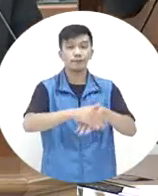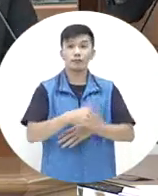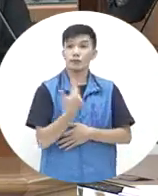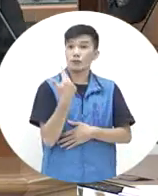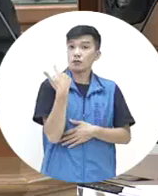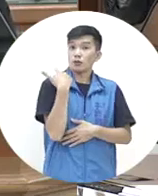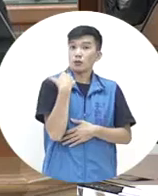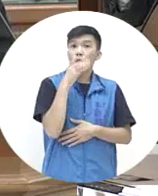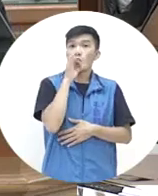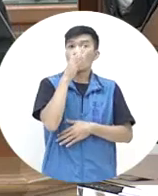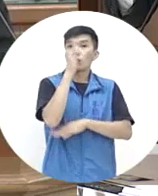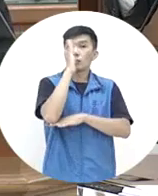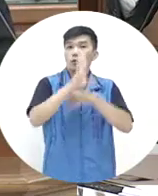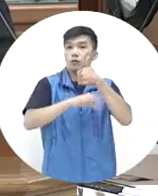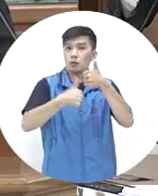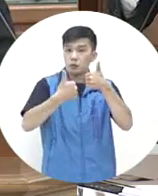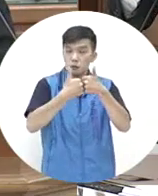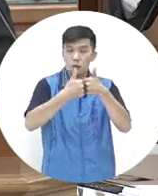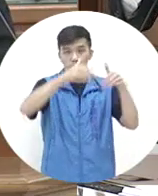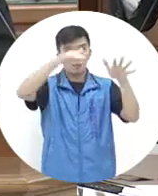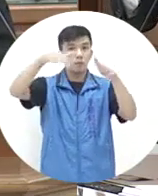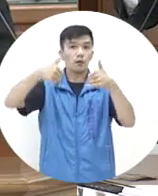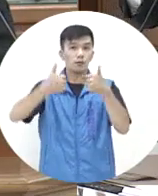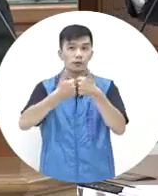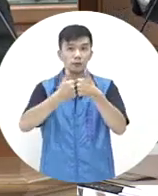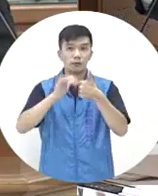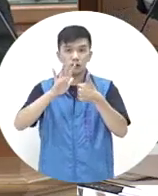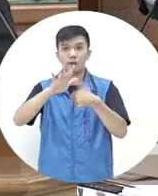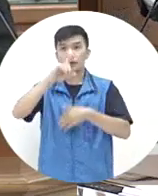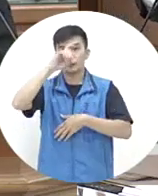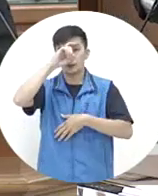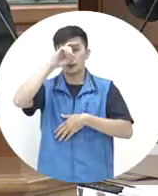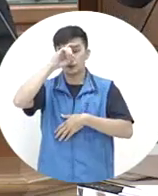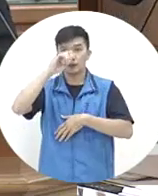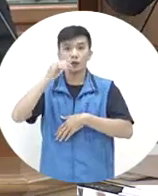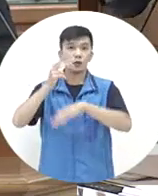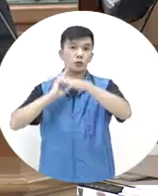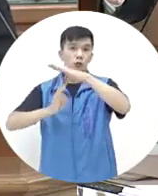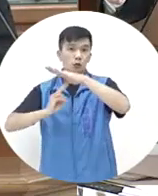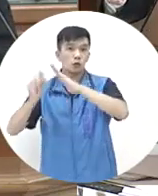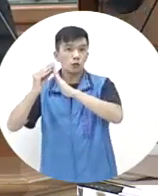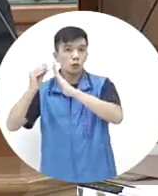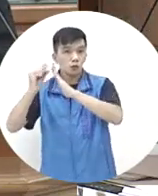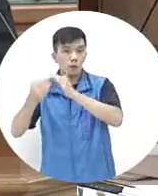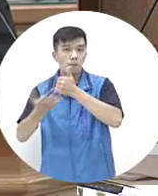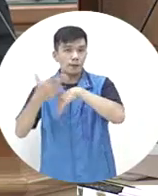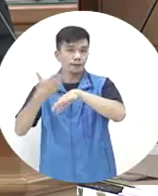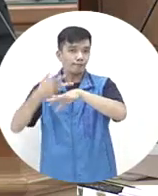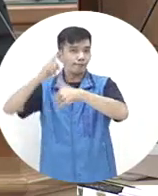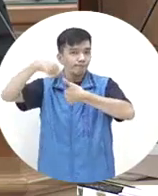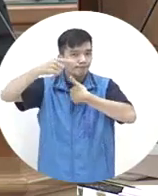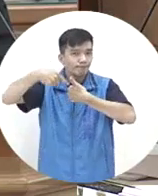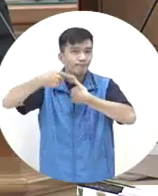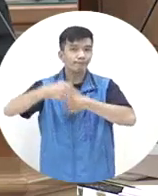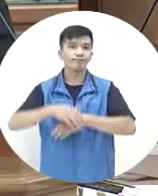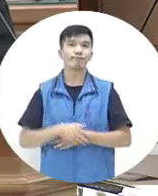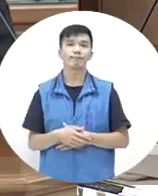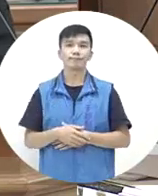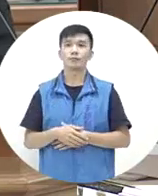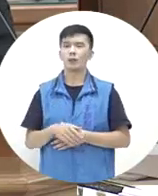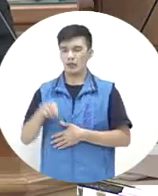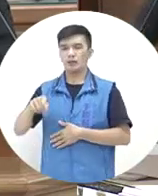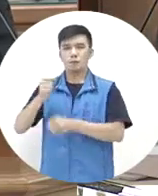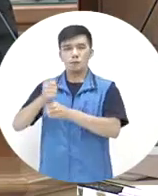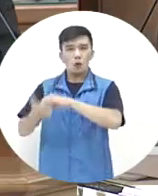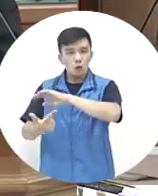会啦，也希望说这个高工局能够给我们一些技术上的协助。 啊，这个要快啦吼、哦，因为补送了，市长